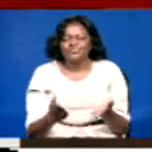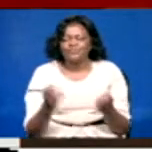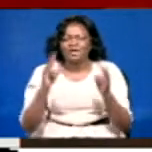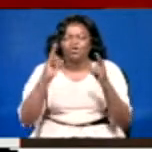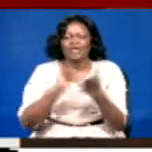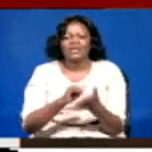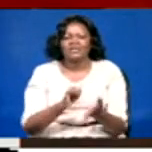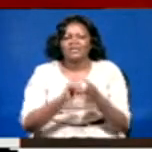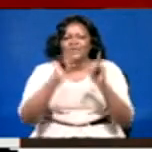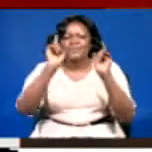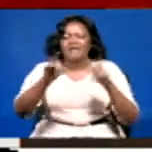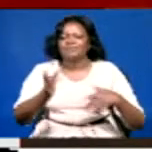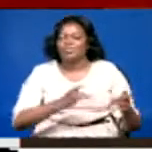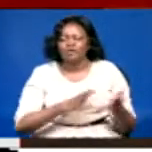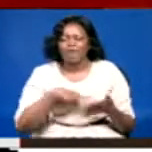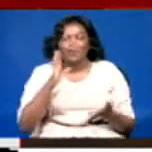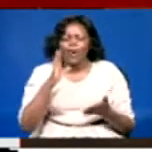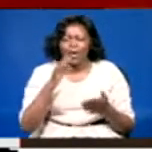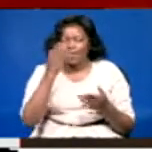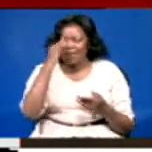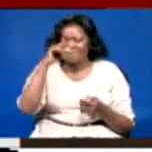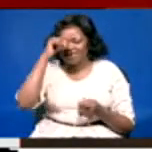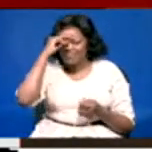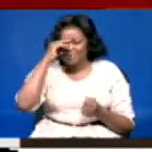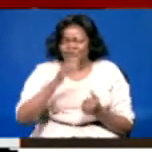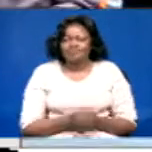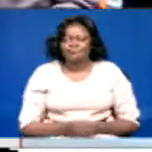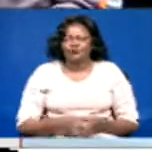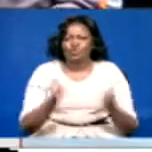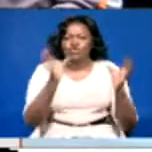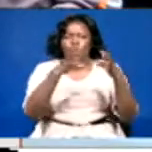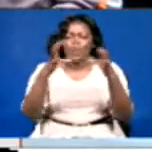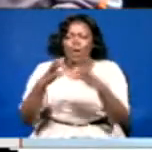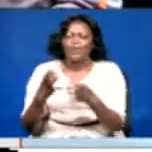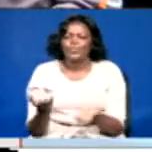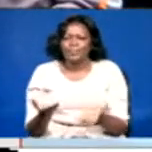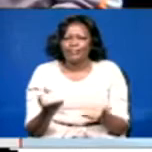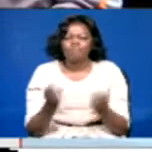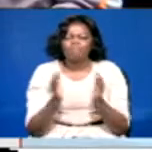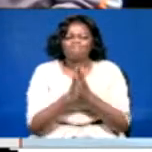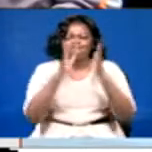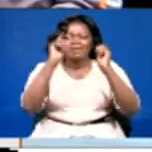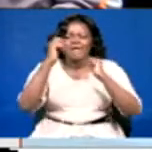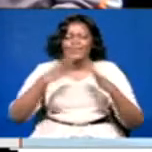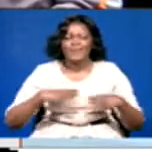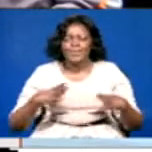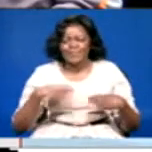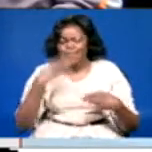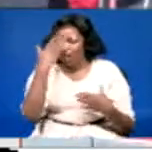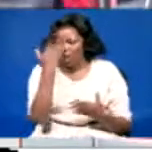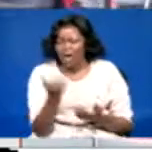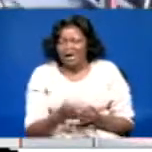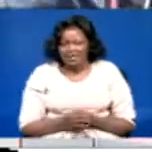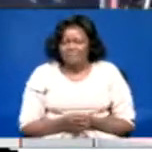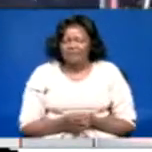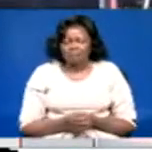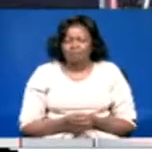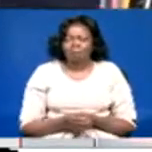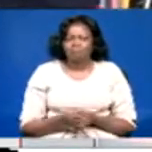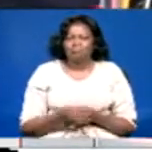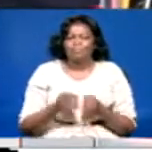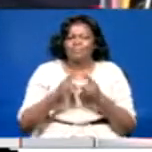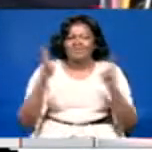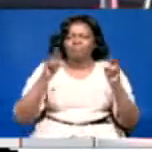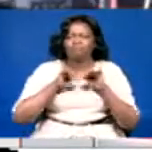yanayopaswa kuangaziwa zaidi na serikali mpya. Makundi hayo yamepongeza Wakenya kwa kuhubiri amani na